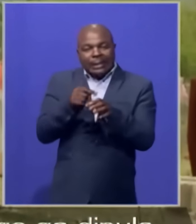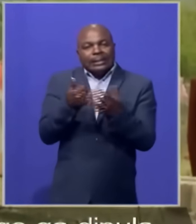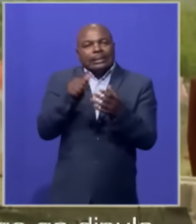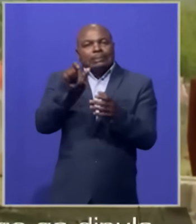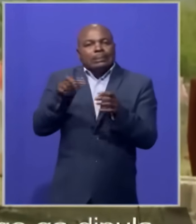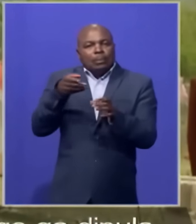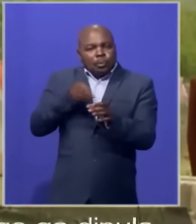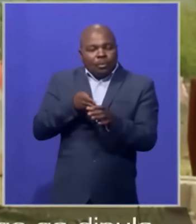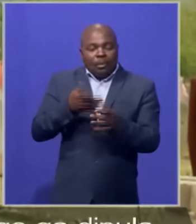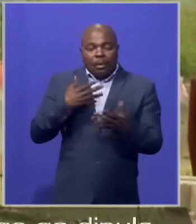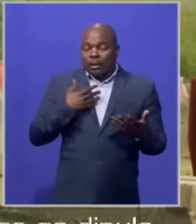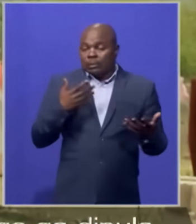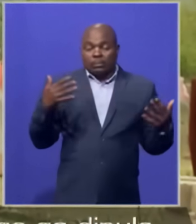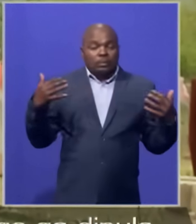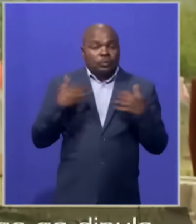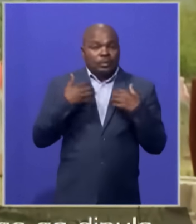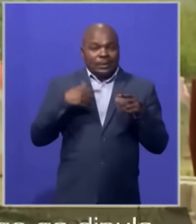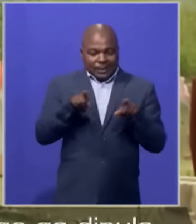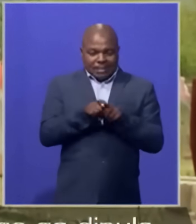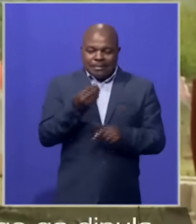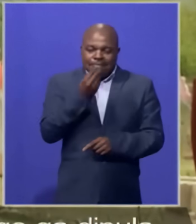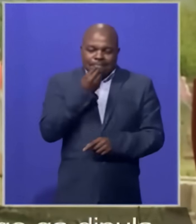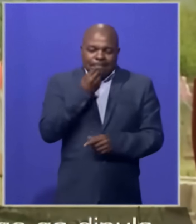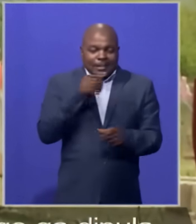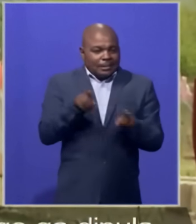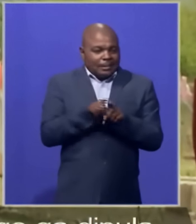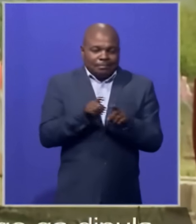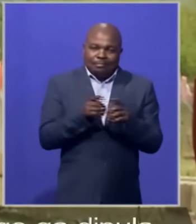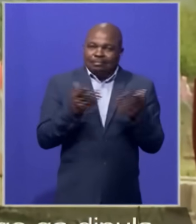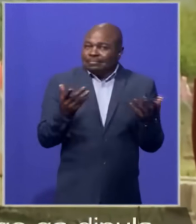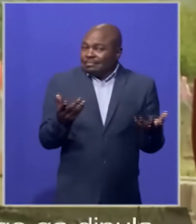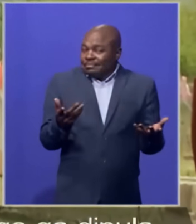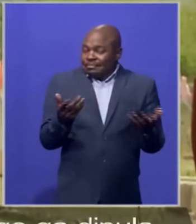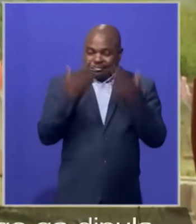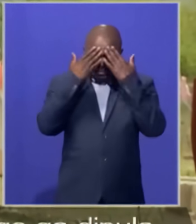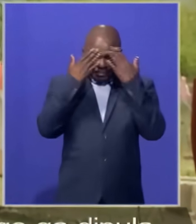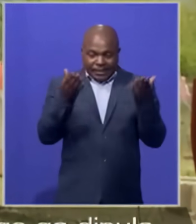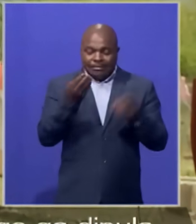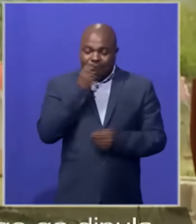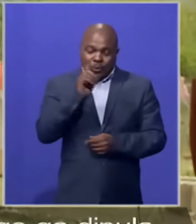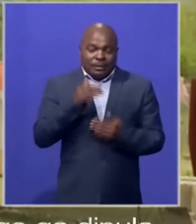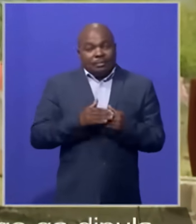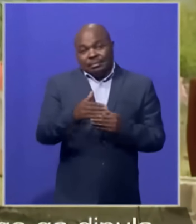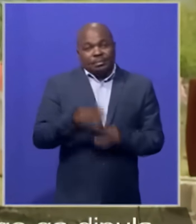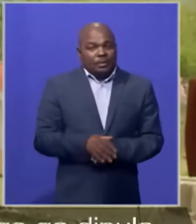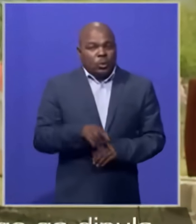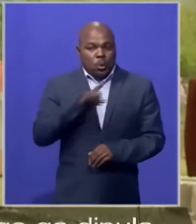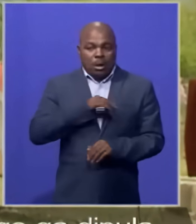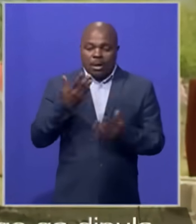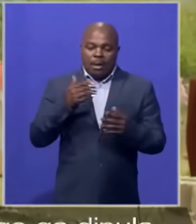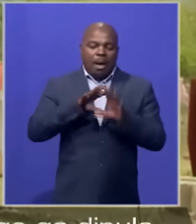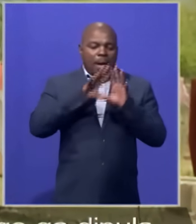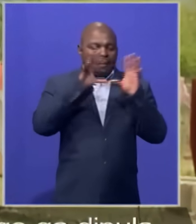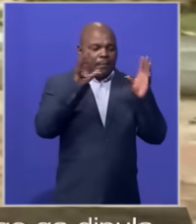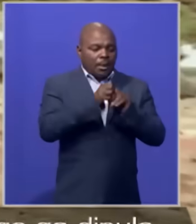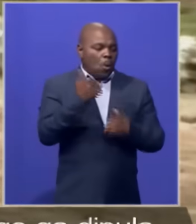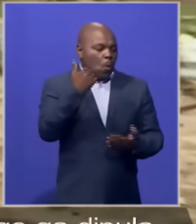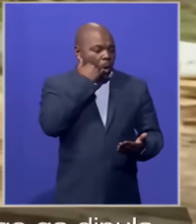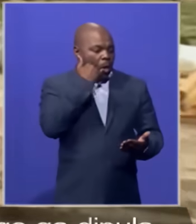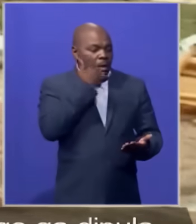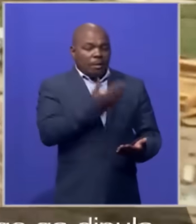ga re sa tseba lepelle morago le tša go ja le tšona gona bjala ga re napere di lebeletše gore re ka jang ga re tsebe re ka ja eng ka baka la gore pula e kolobišitše ka mokana ga